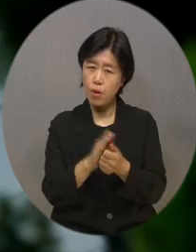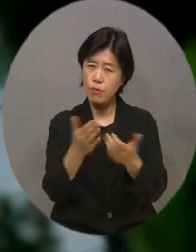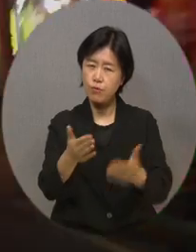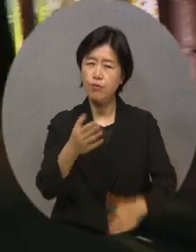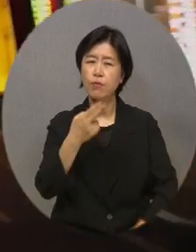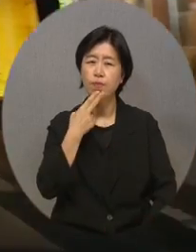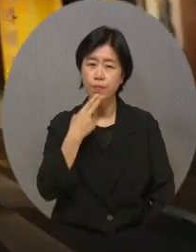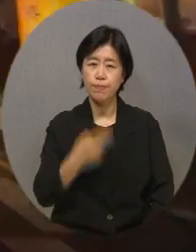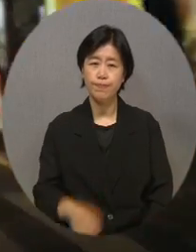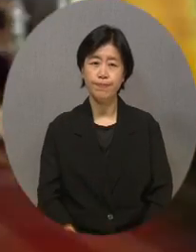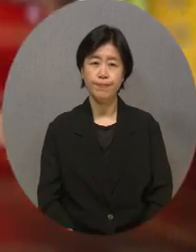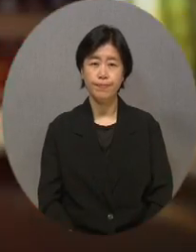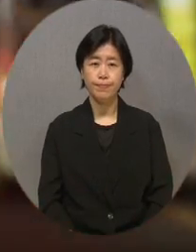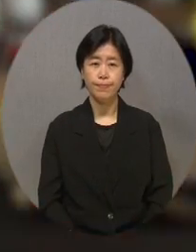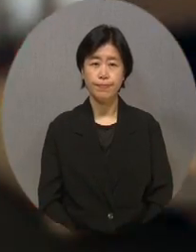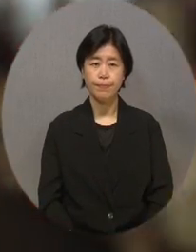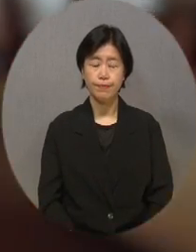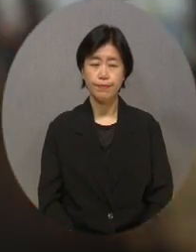때문에